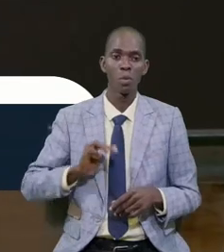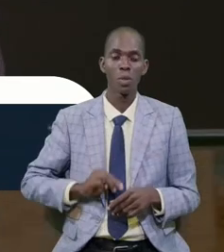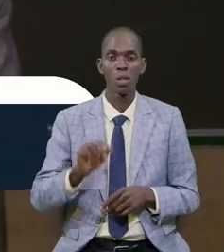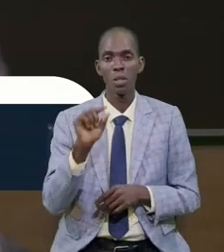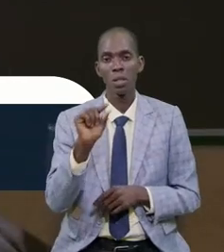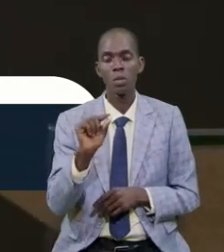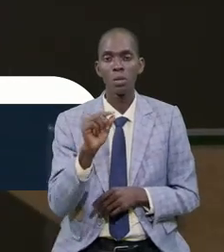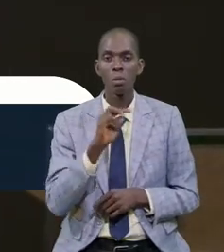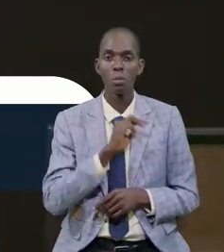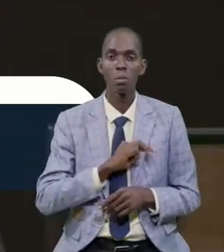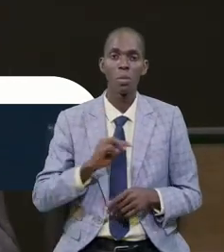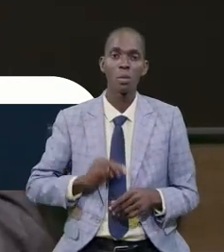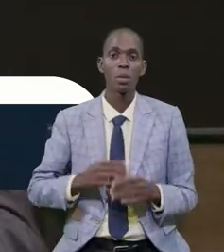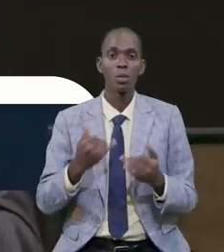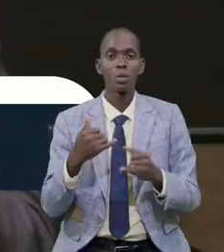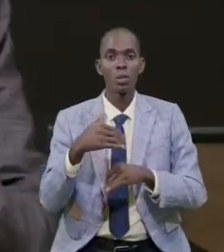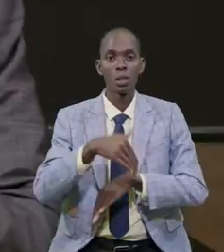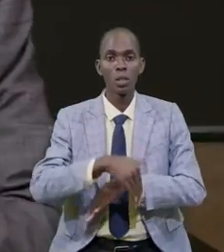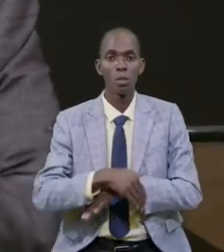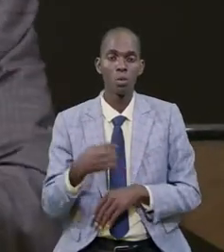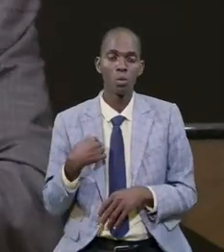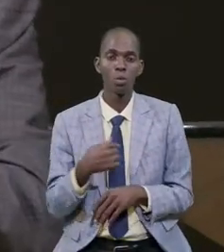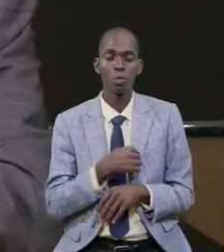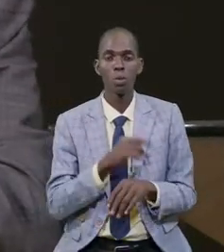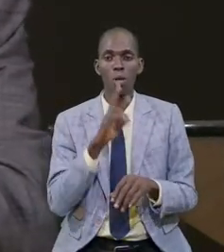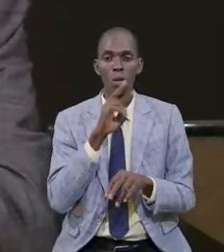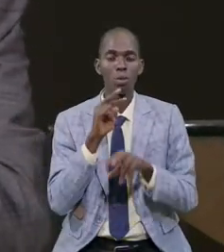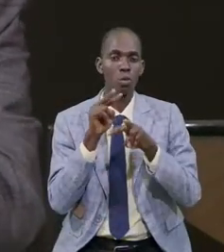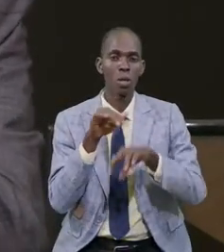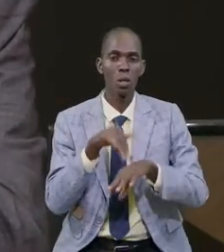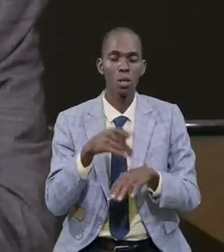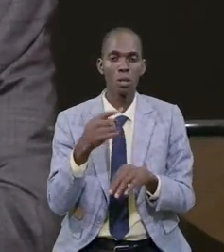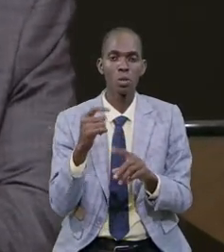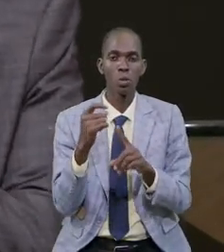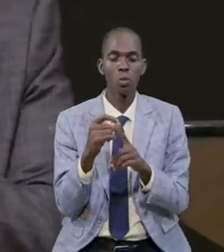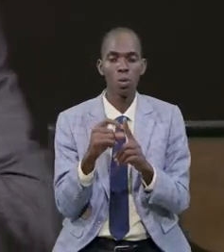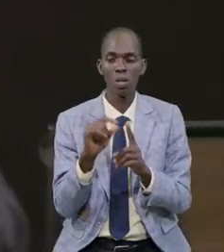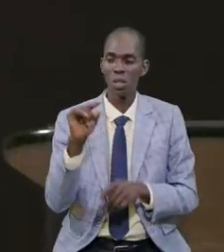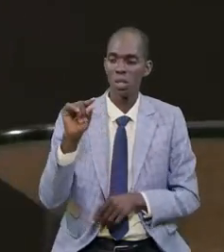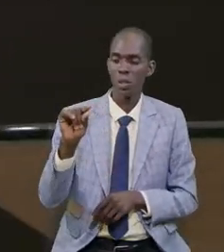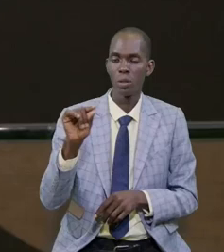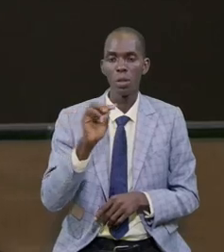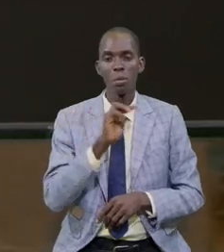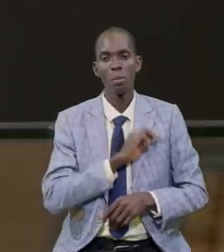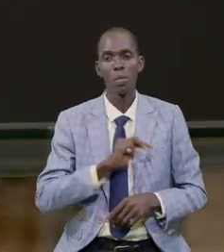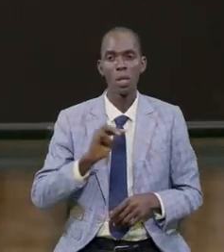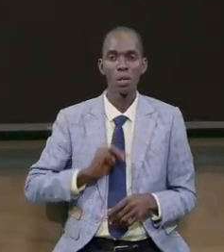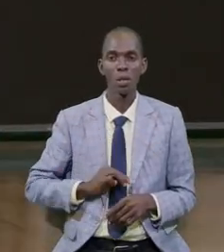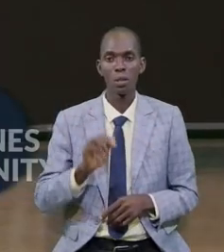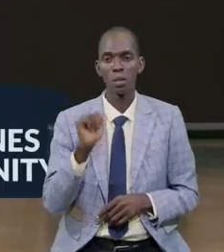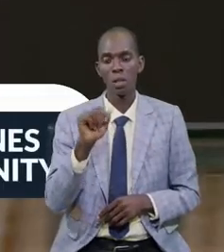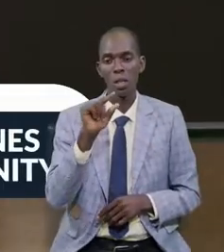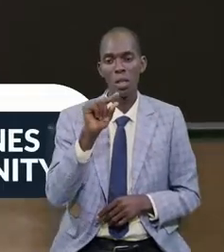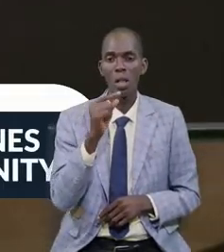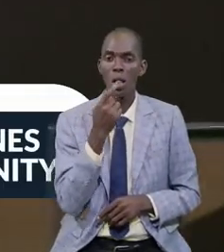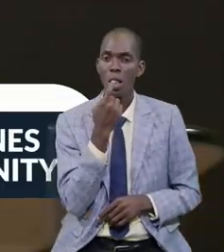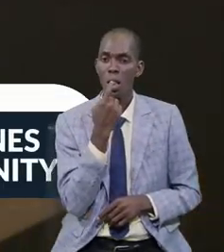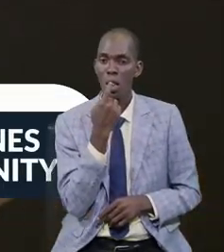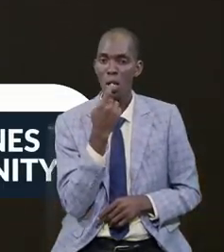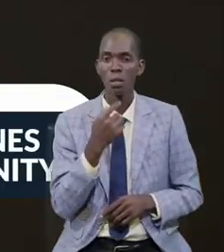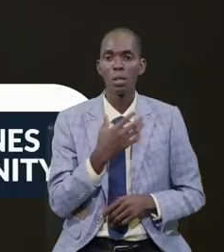un petit membre. Ce soir, nous allons voir la parole, le petit membre, une petite